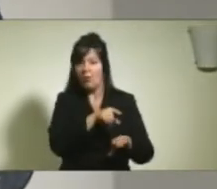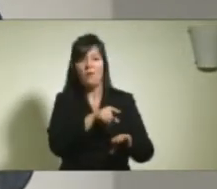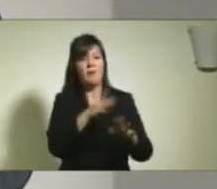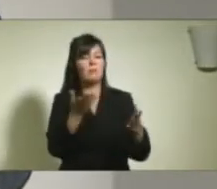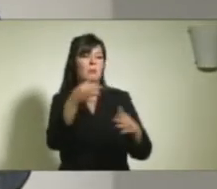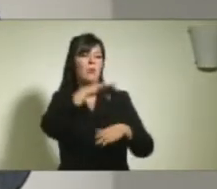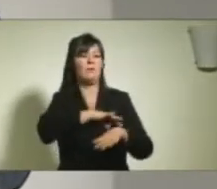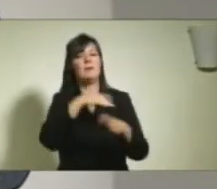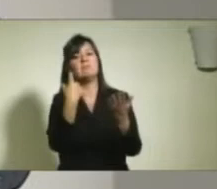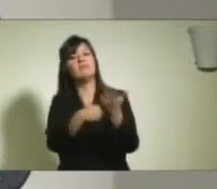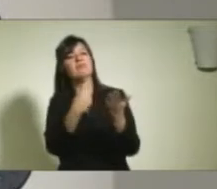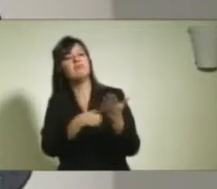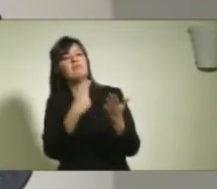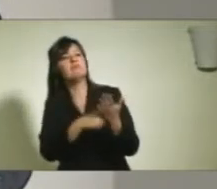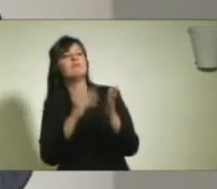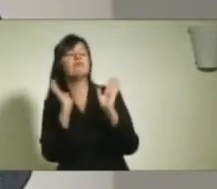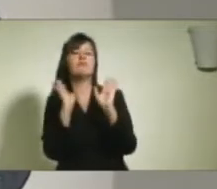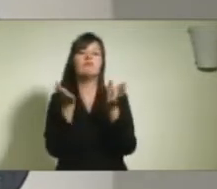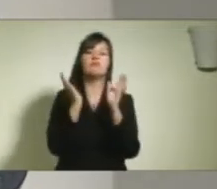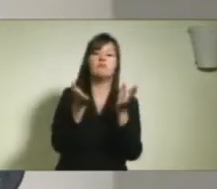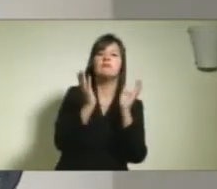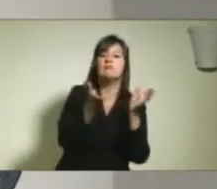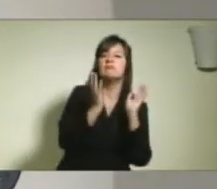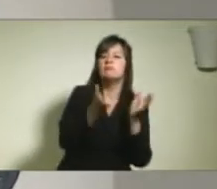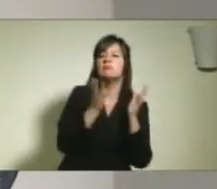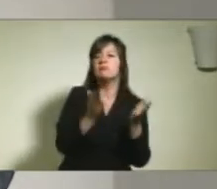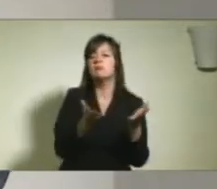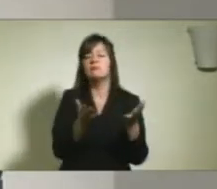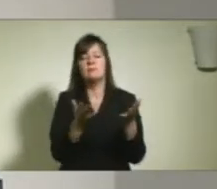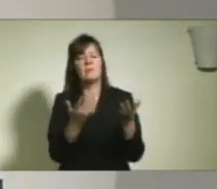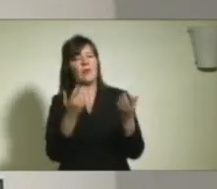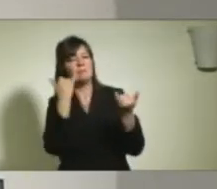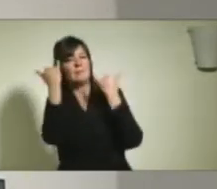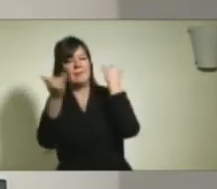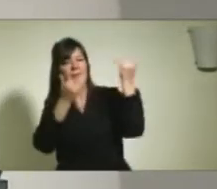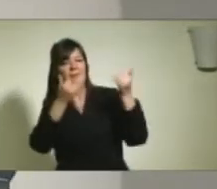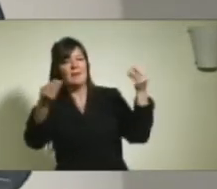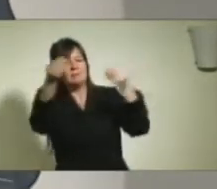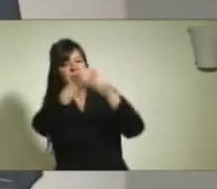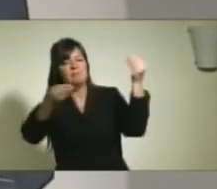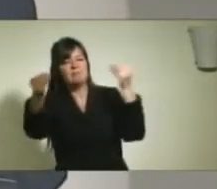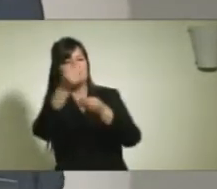discuter, à continuer à avoir de bonnes réflexions. Et